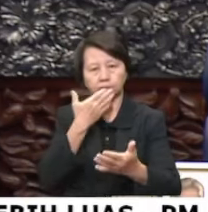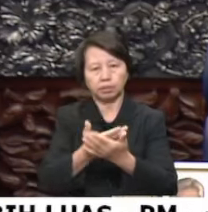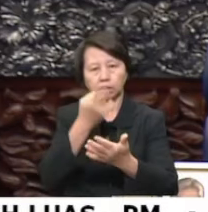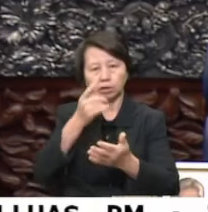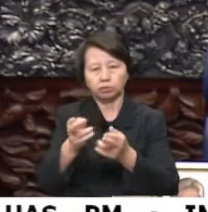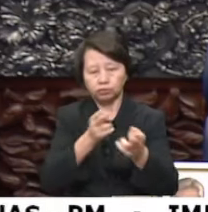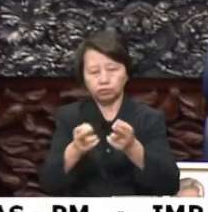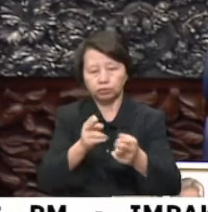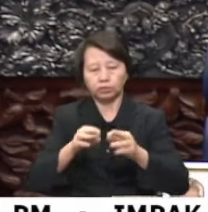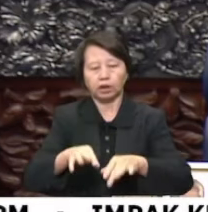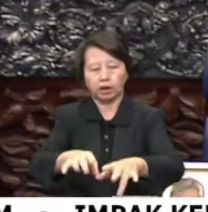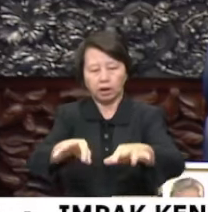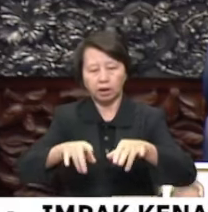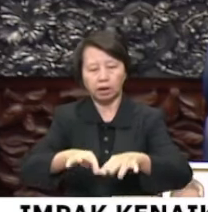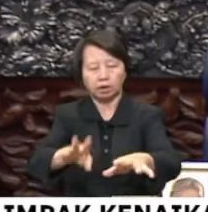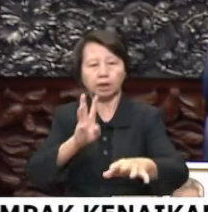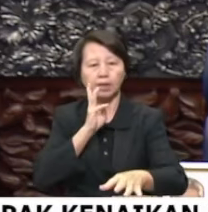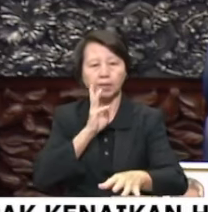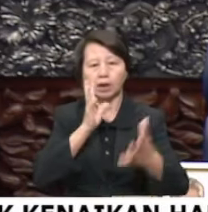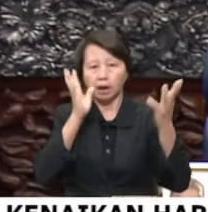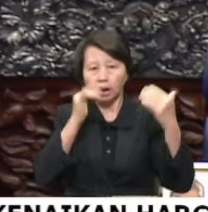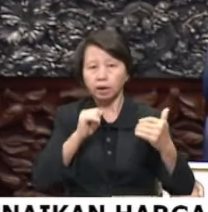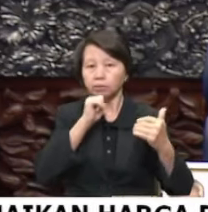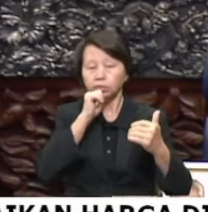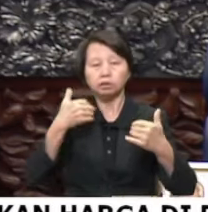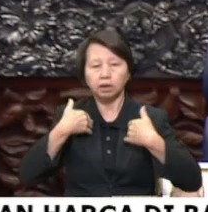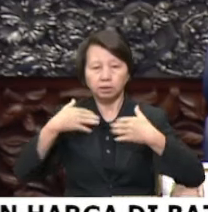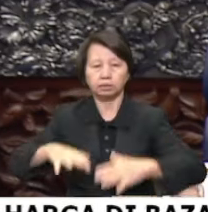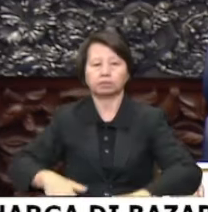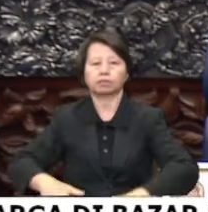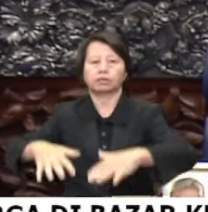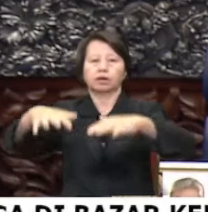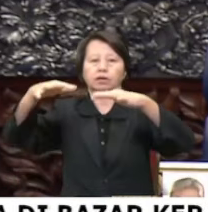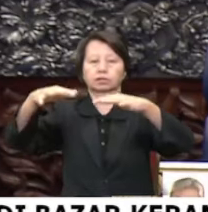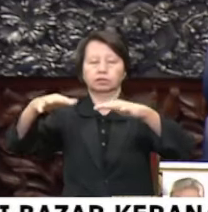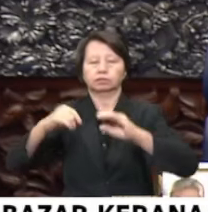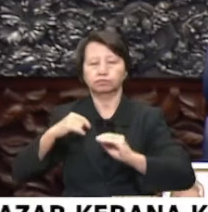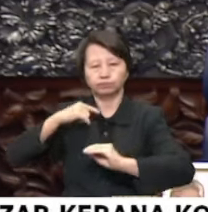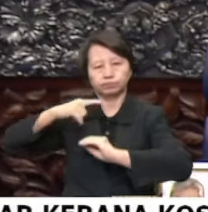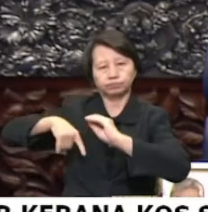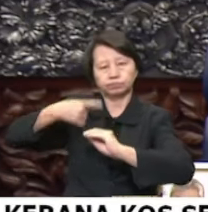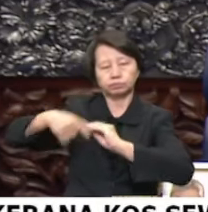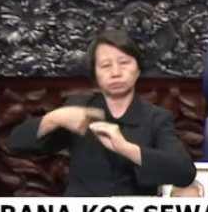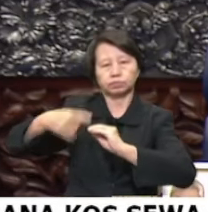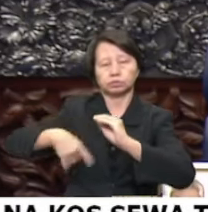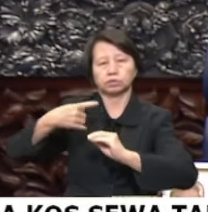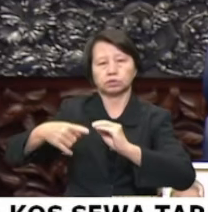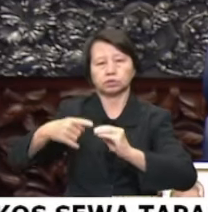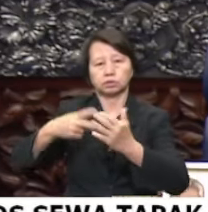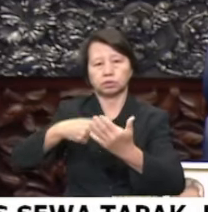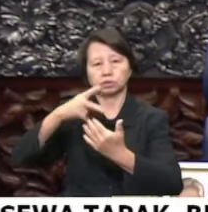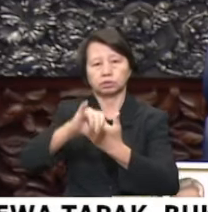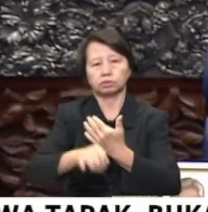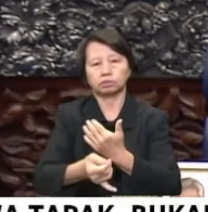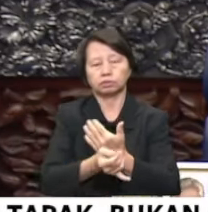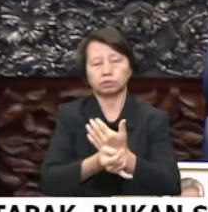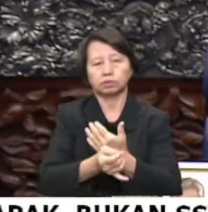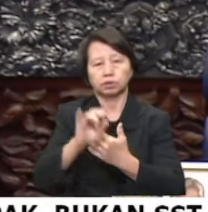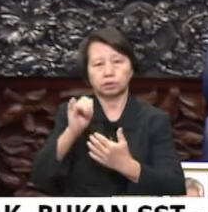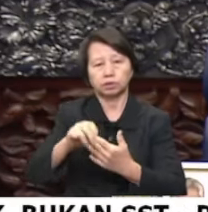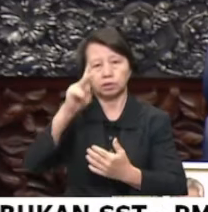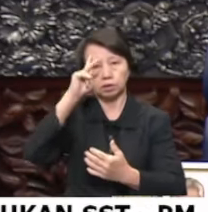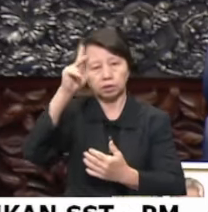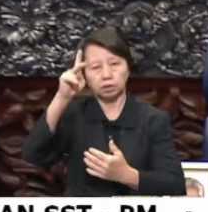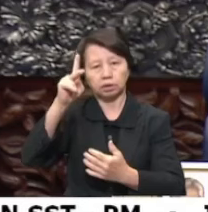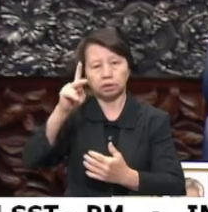air supaya tidak menjejaskan dari segi banjir dan sebagainya. Berhubung kait dengan projek yang di